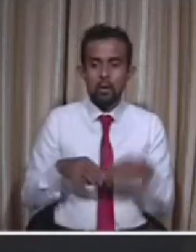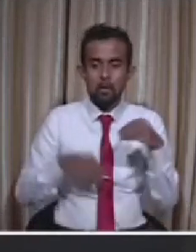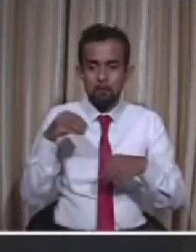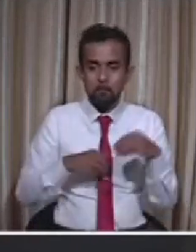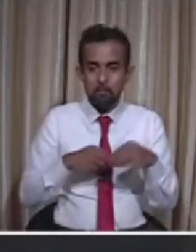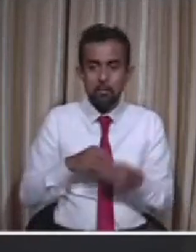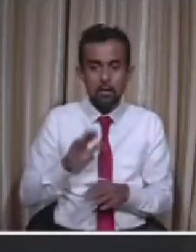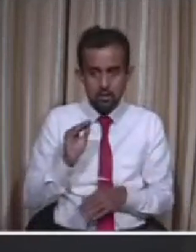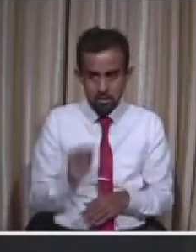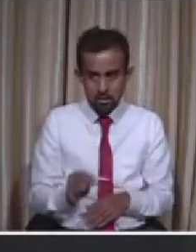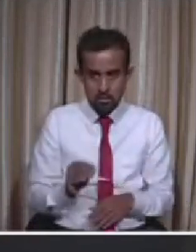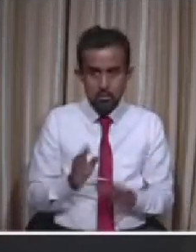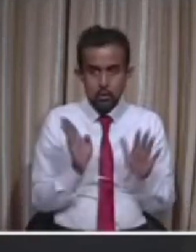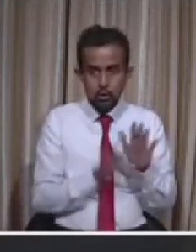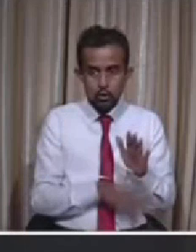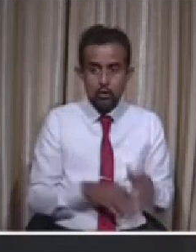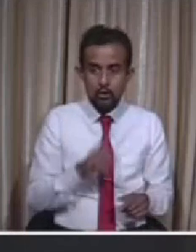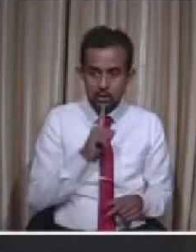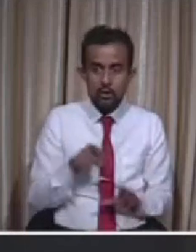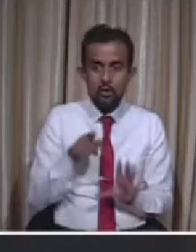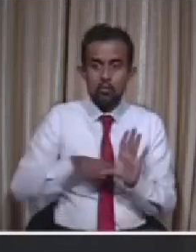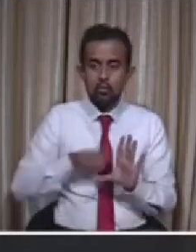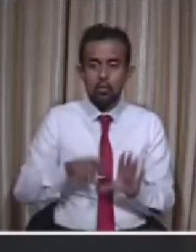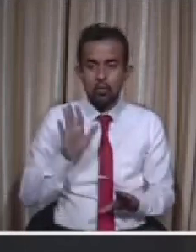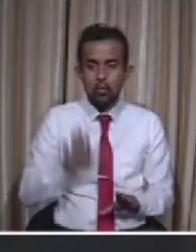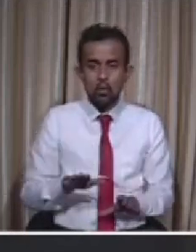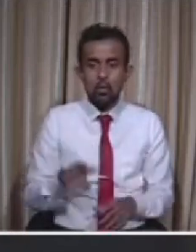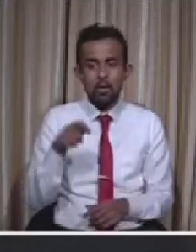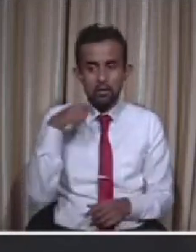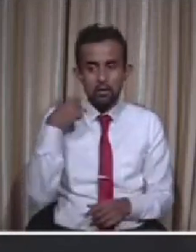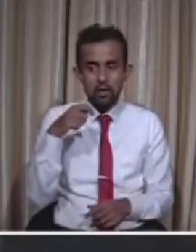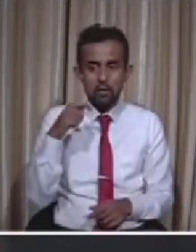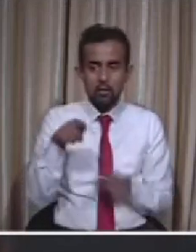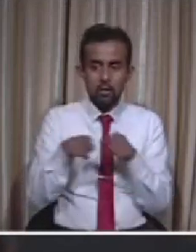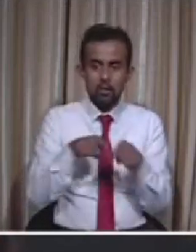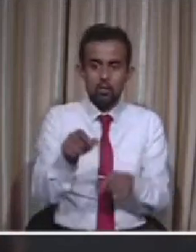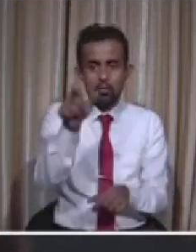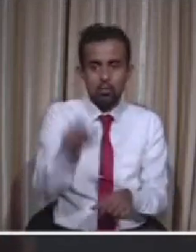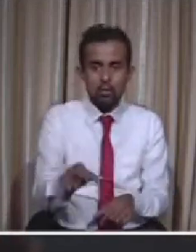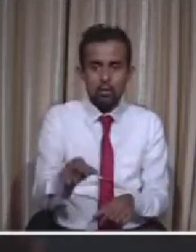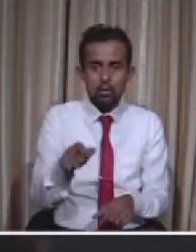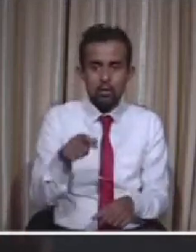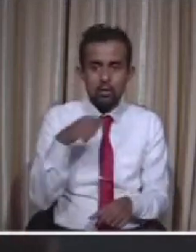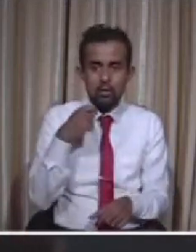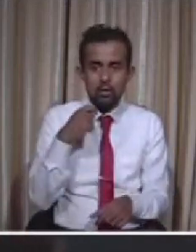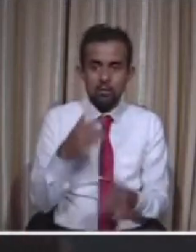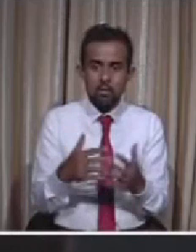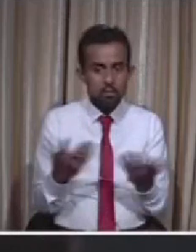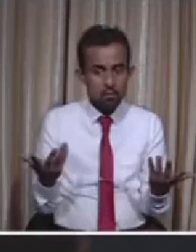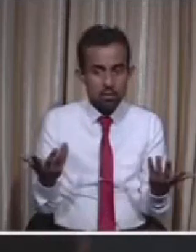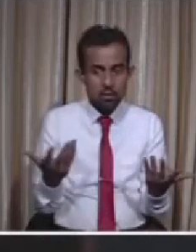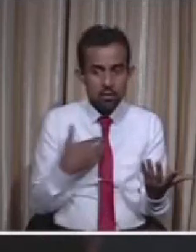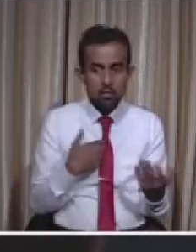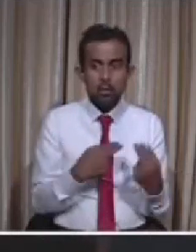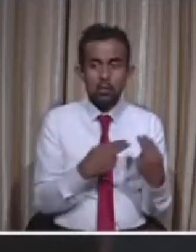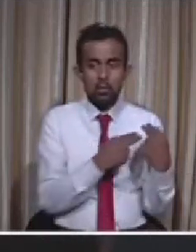නිරත වෙනවා නම් අත්හැරීමත් පුරුදු වෙන්න ඕනේ. අපි ධර්මය අනු මම දන්නේ ඔබතුමාලාගේ ධර්මය එහෙම නැති වුණොත් අපි මේ